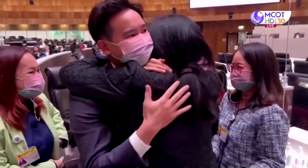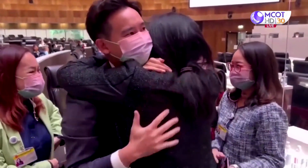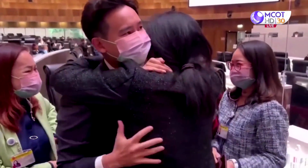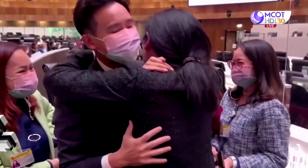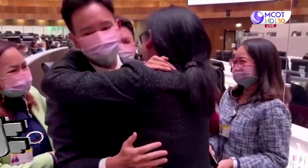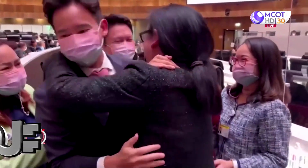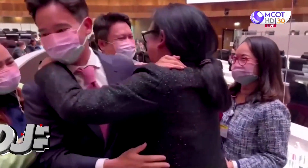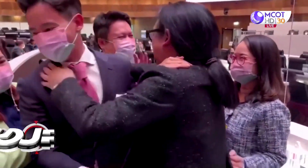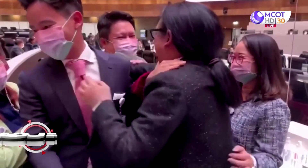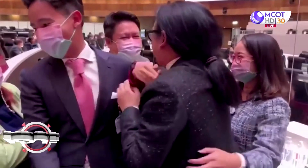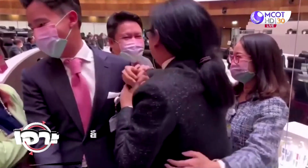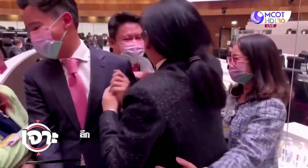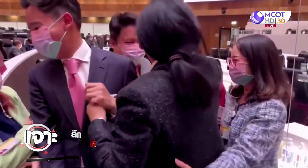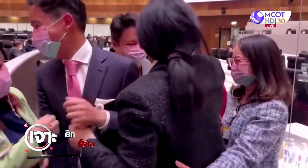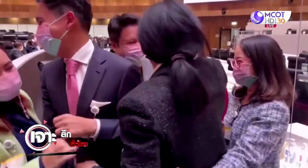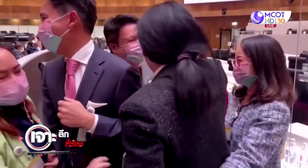อ้ยัง